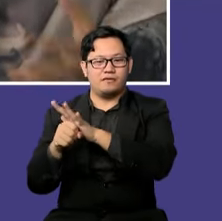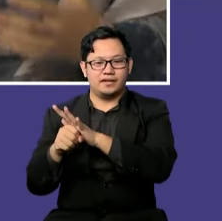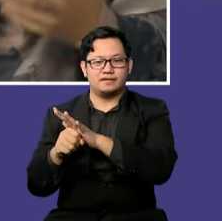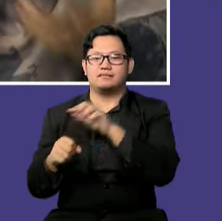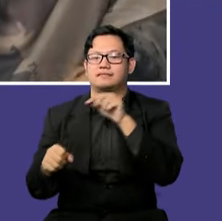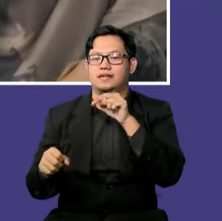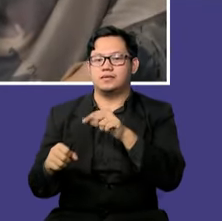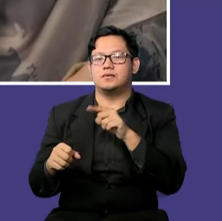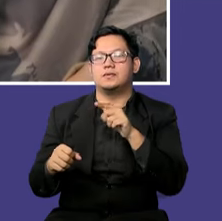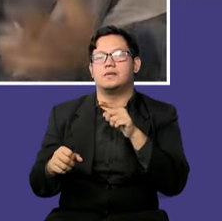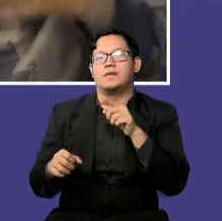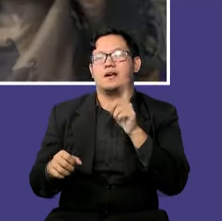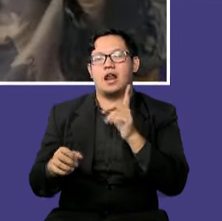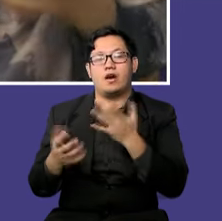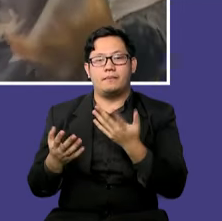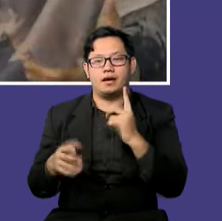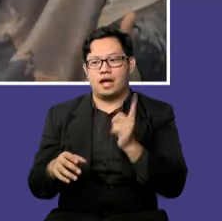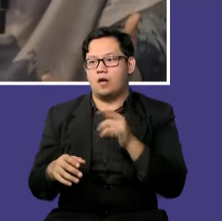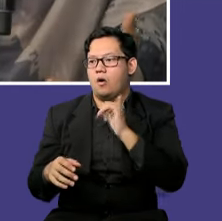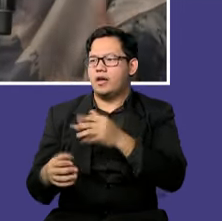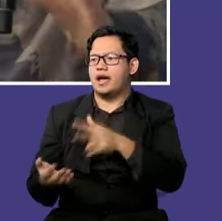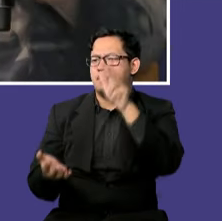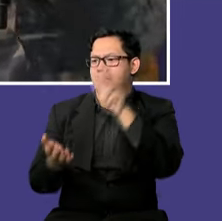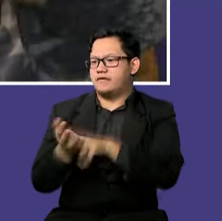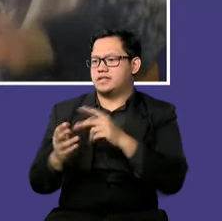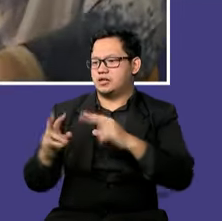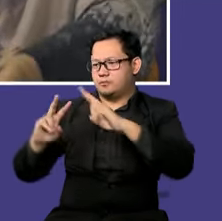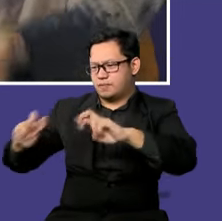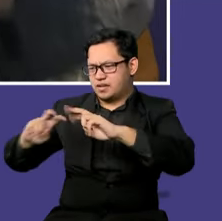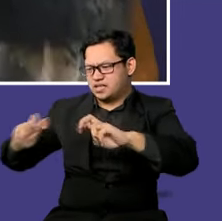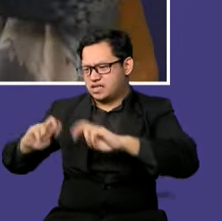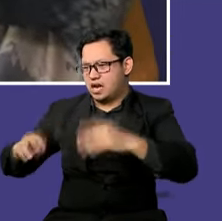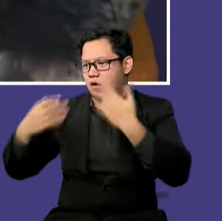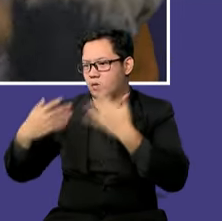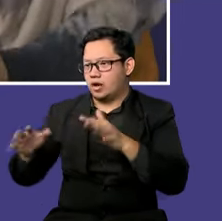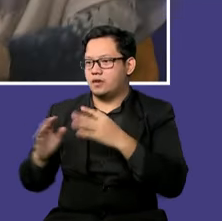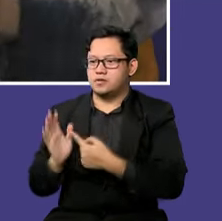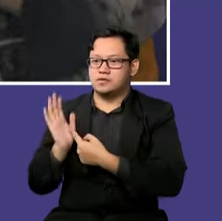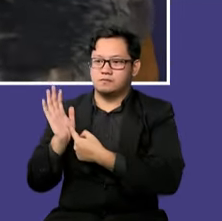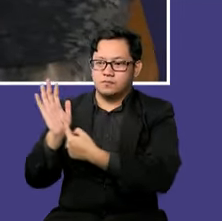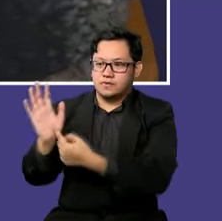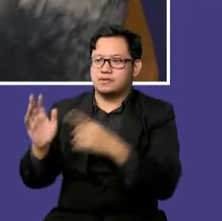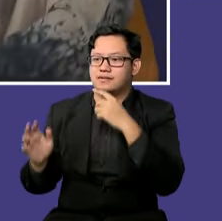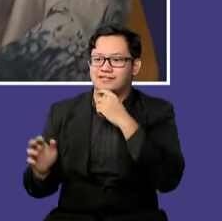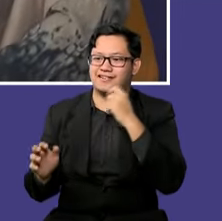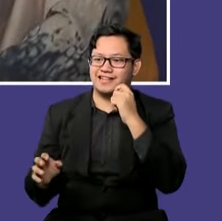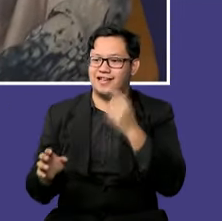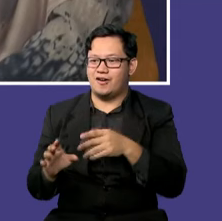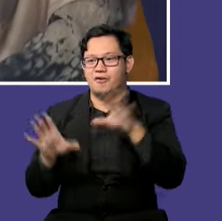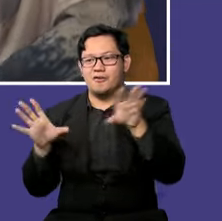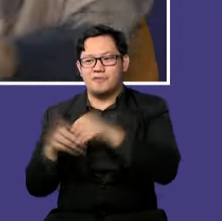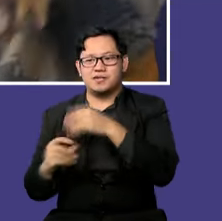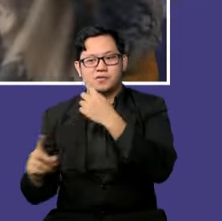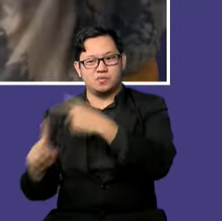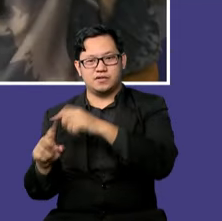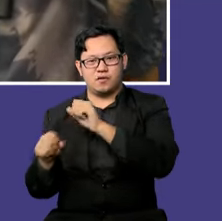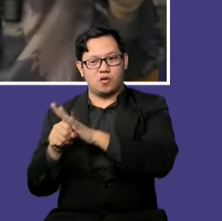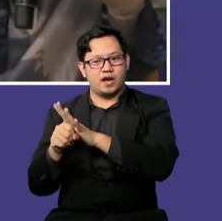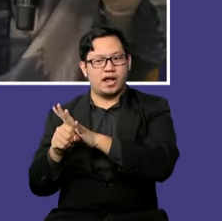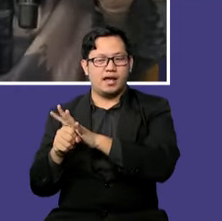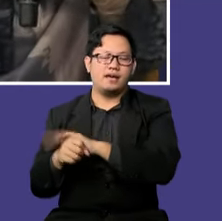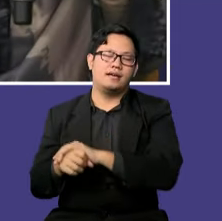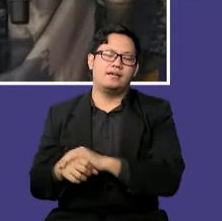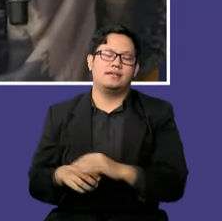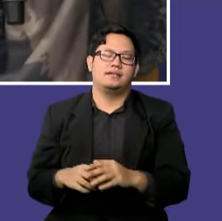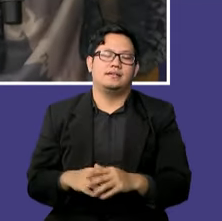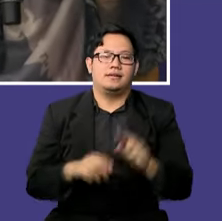probable atau konfirm konfirm sudah pas positif maka yang tadi kita bilang data dari surveilens Anda Barat thorium itu salju atuh ya kemudian